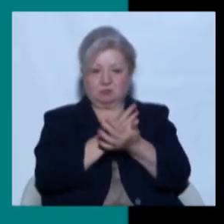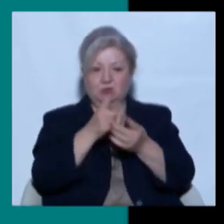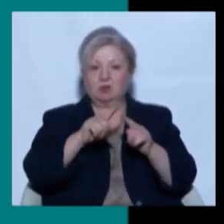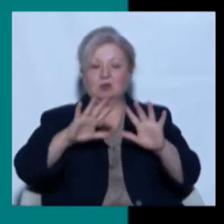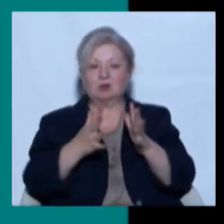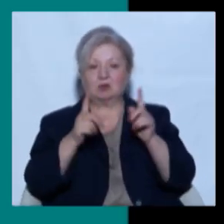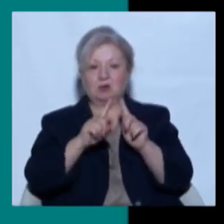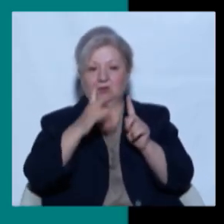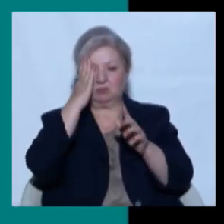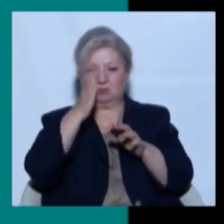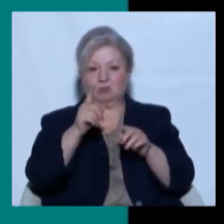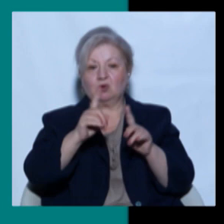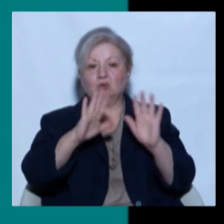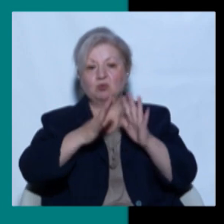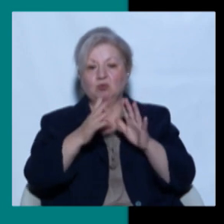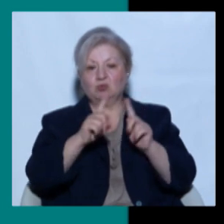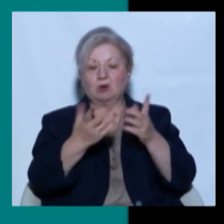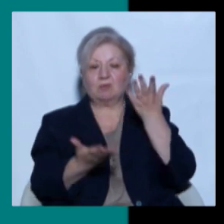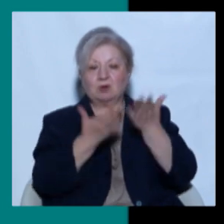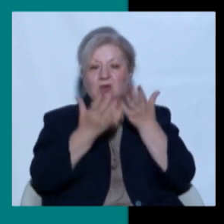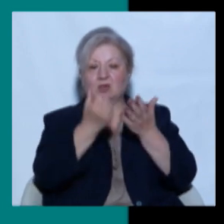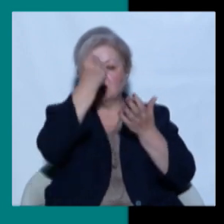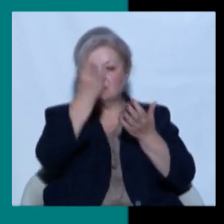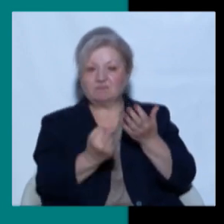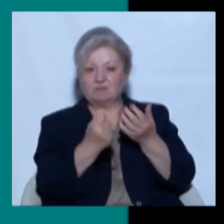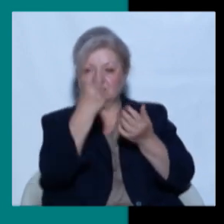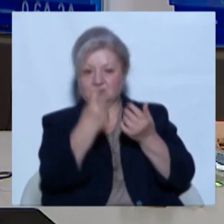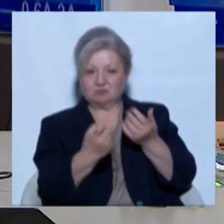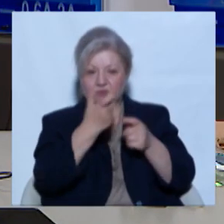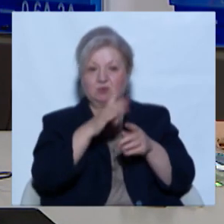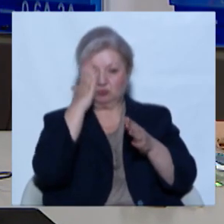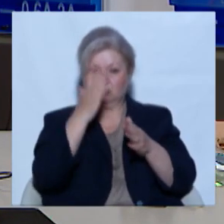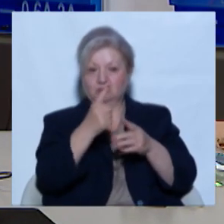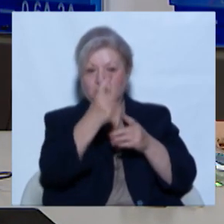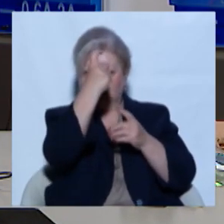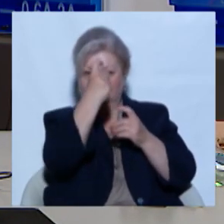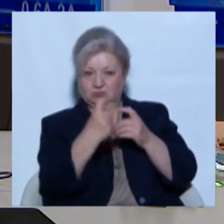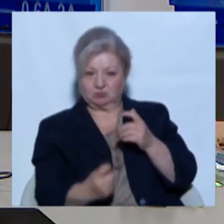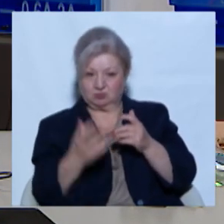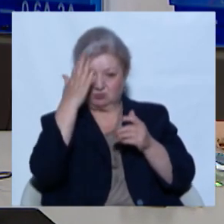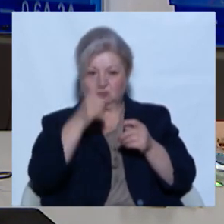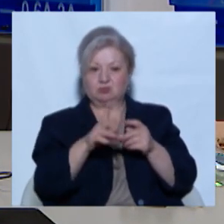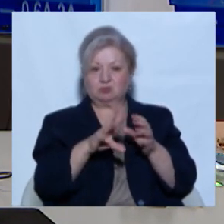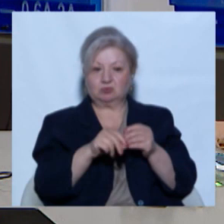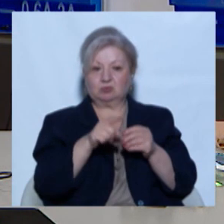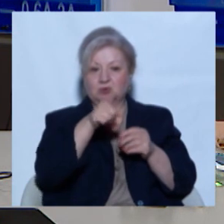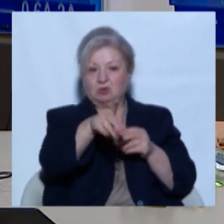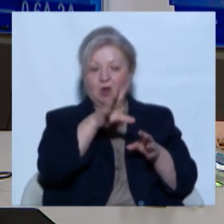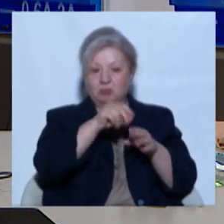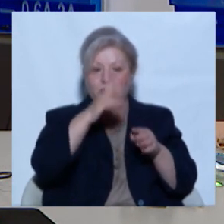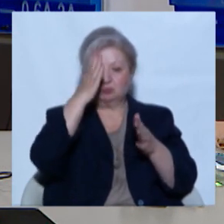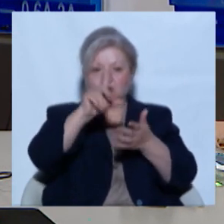რაიმე ტვირთს ჩამოუკიდებთ აქ, ხო დაიჭიმება ზამბარა, ბუნებრივია დაიჭიმება. ის თან გაიყოლებს ამ მწოცავ